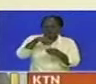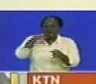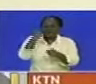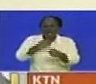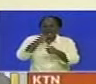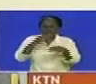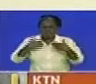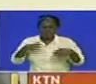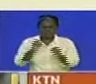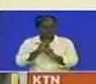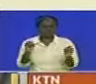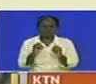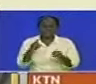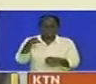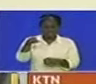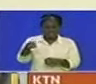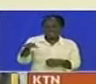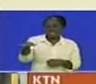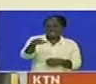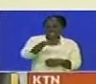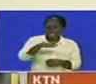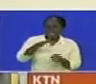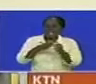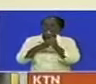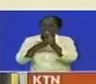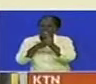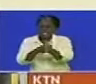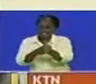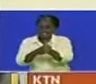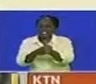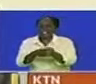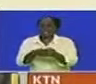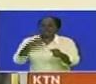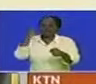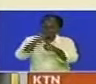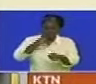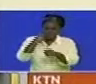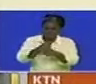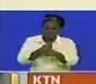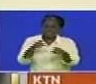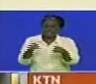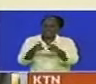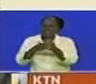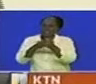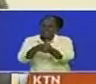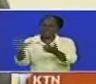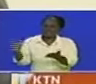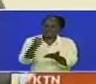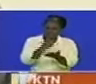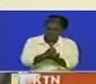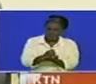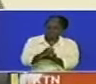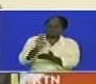na mwajiri. Hiyo ni area ya viongozi wa vyama vya wafanyikazi na viongozi wa waajiri